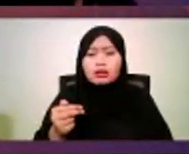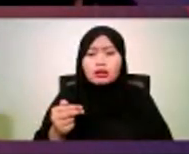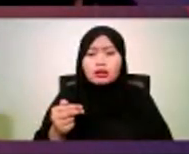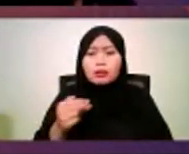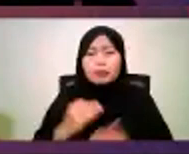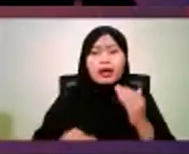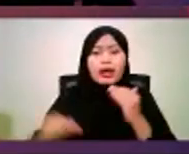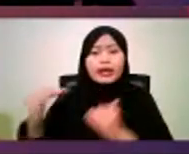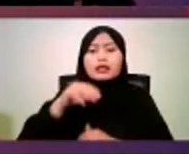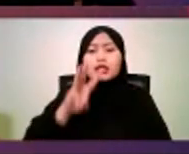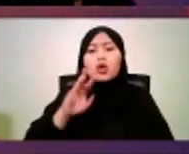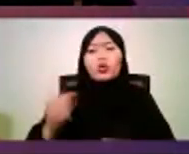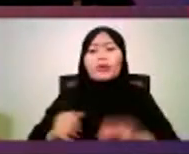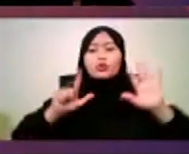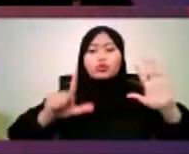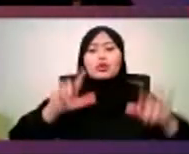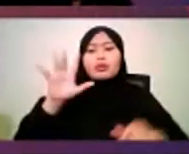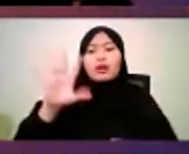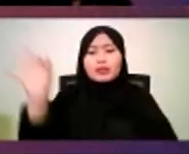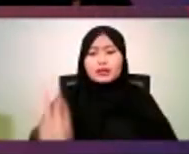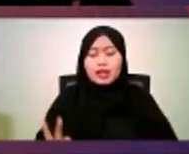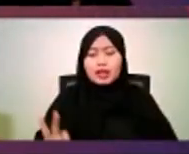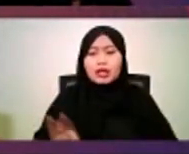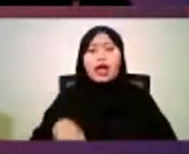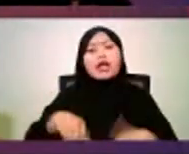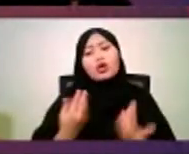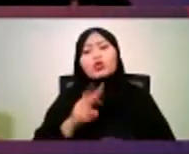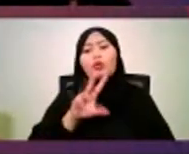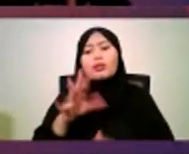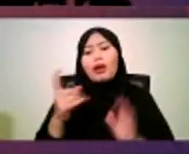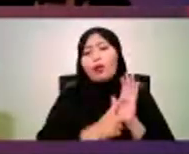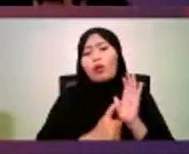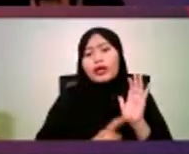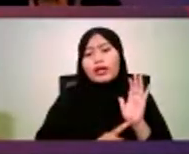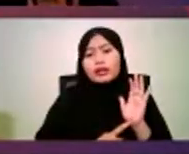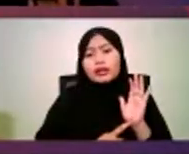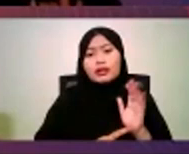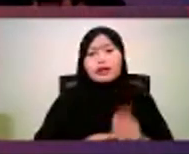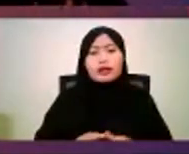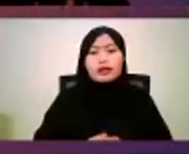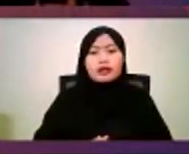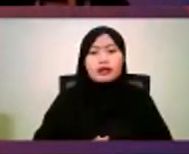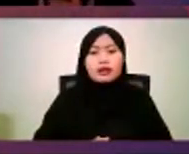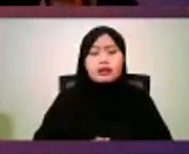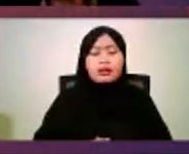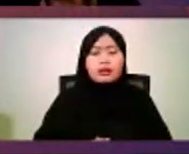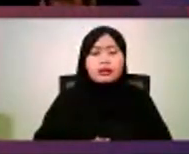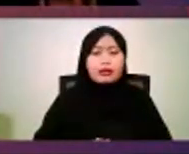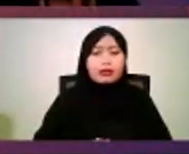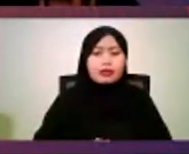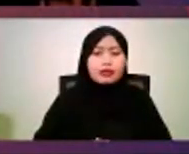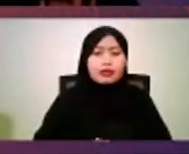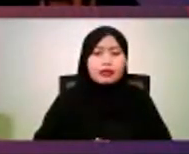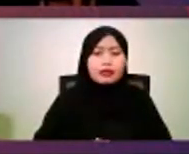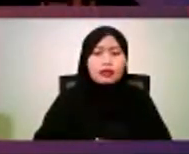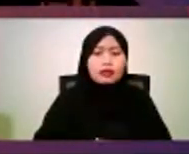3,75 persen atau 25 basis poin seperti itu ya Pak Nah kemudian Gan di tanggal satu Maret kemarin ada kebijakan yang